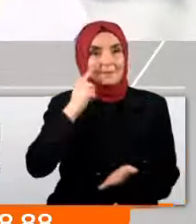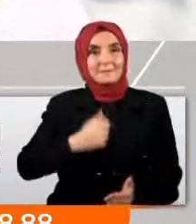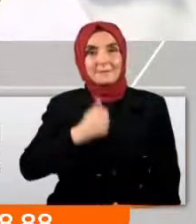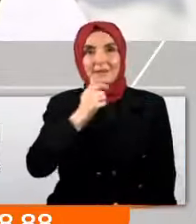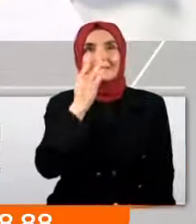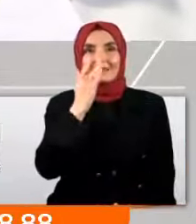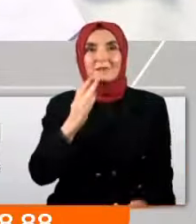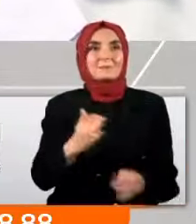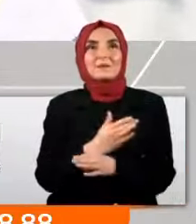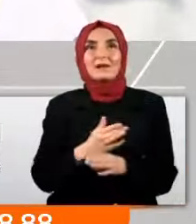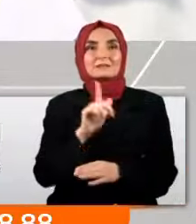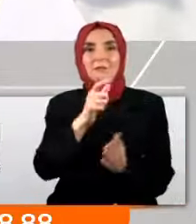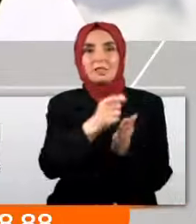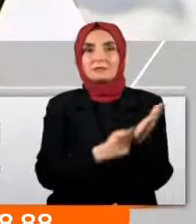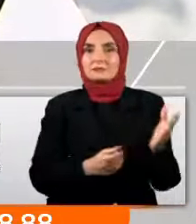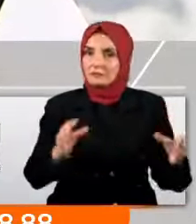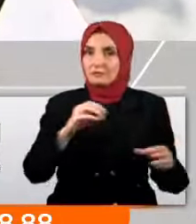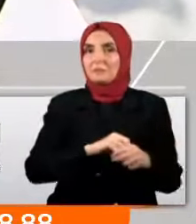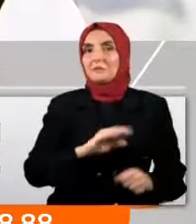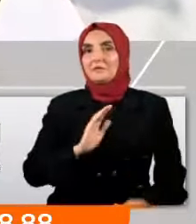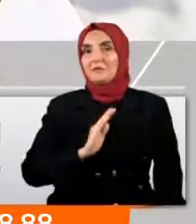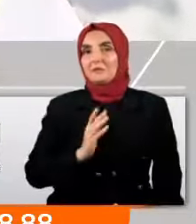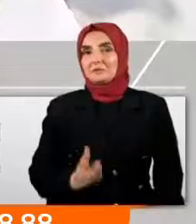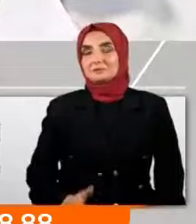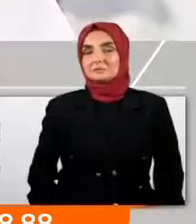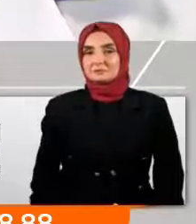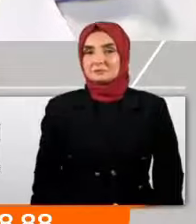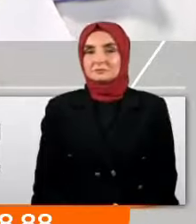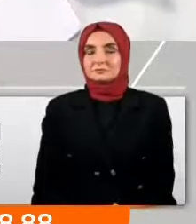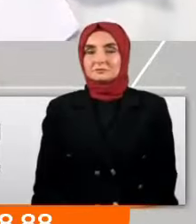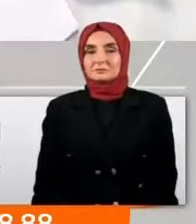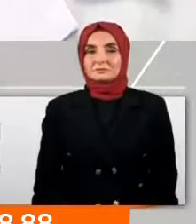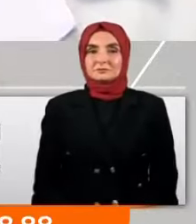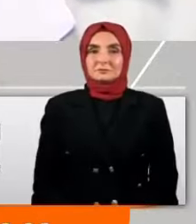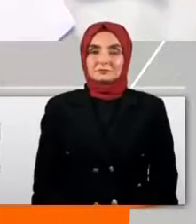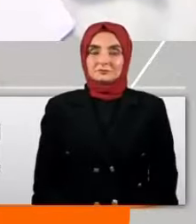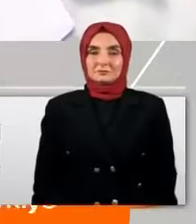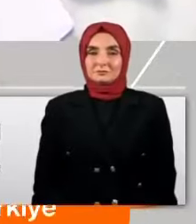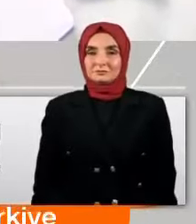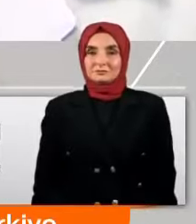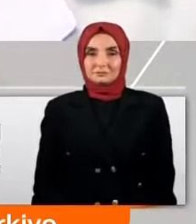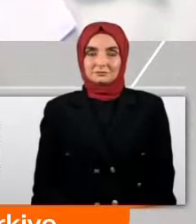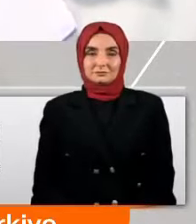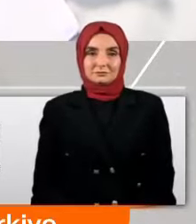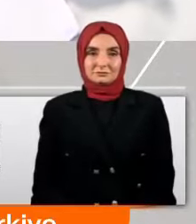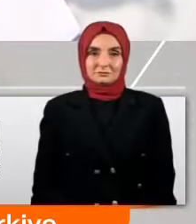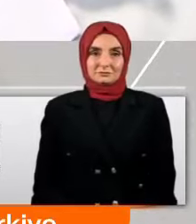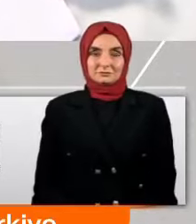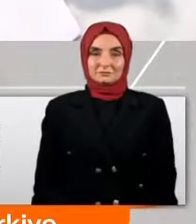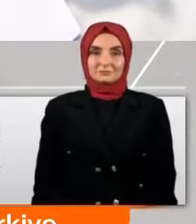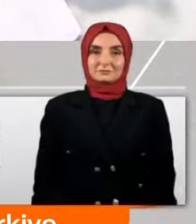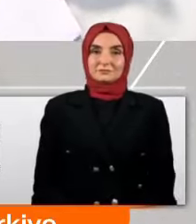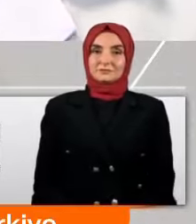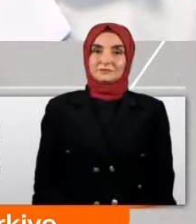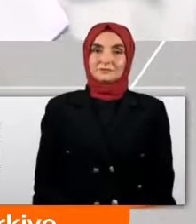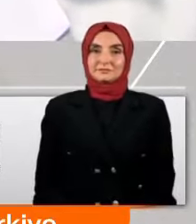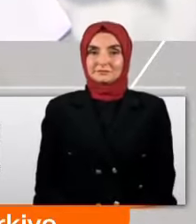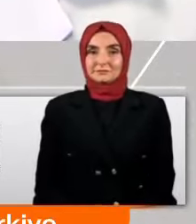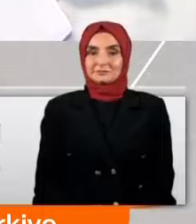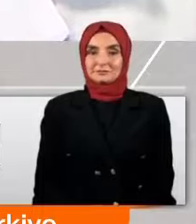Arı kullanmadan bal yapmak bile şu an mümkün. Glikoz şurubu mu dersiniz, şeker mi dersiniz, tatlandırıcılar,